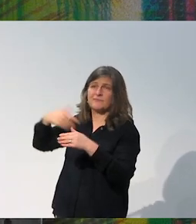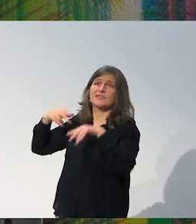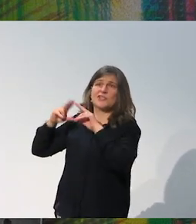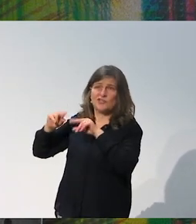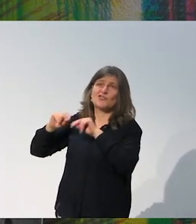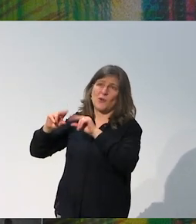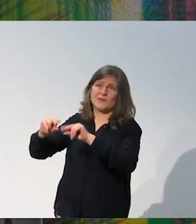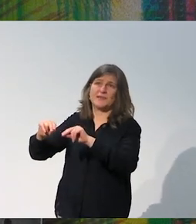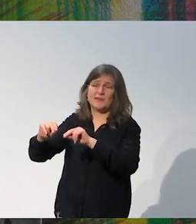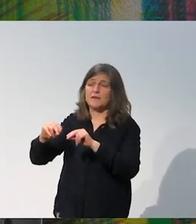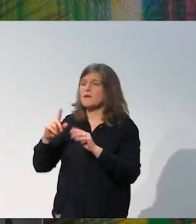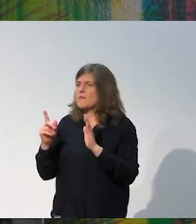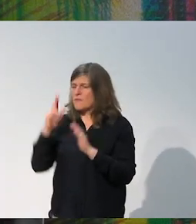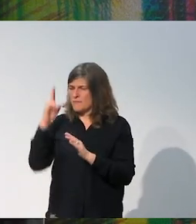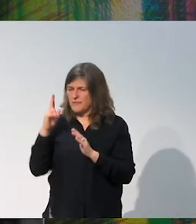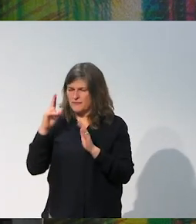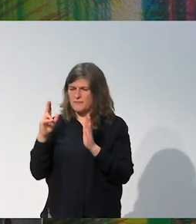j'ai commencé à écrire en